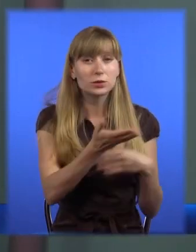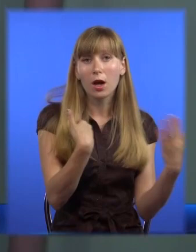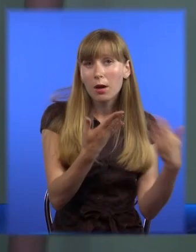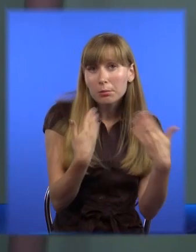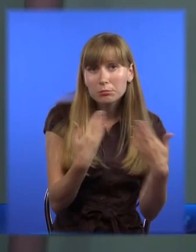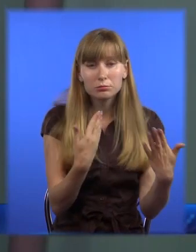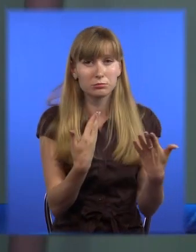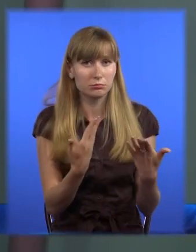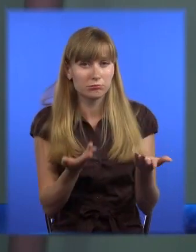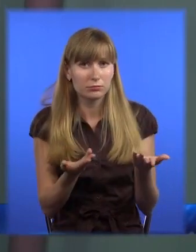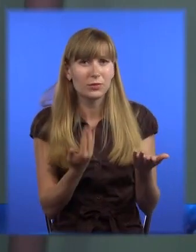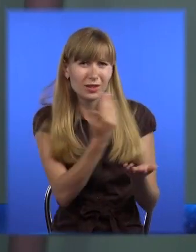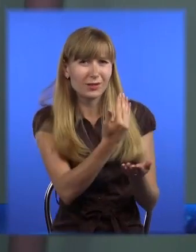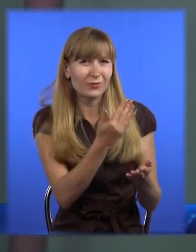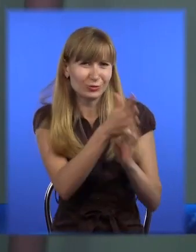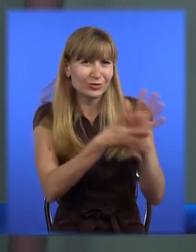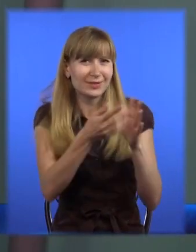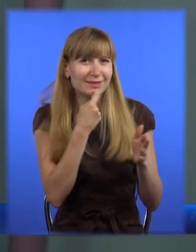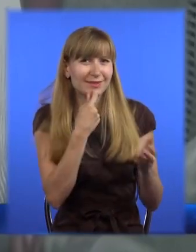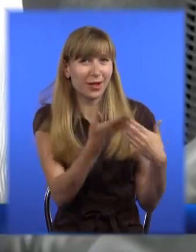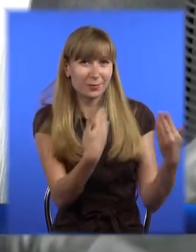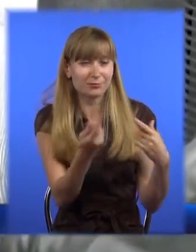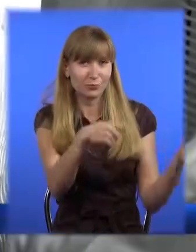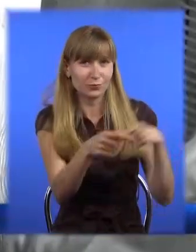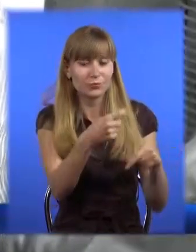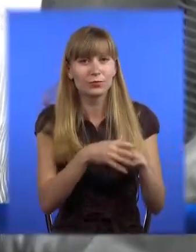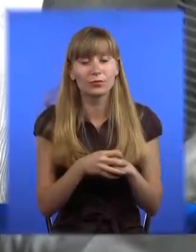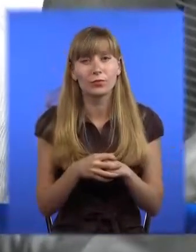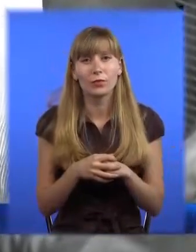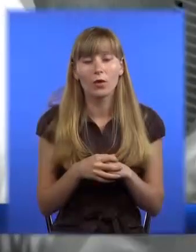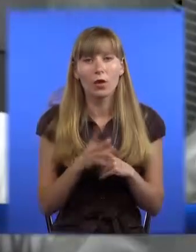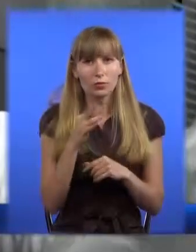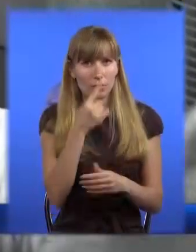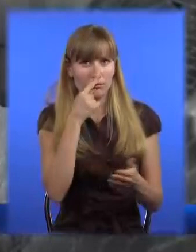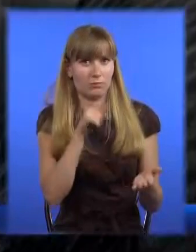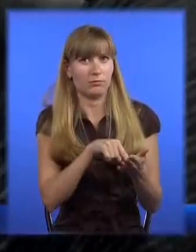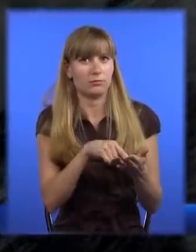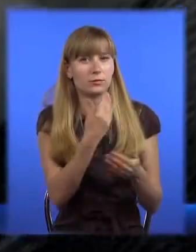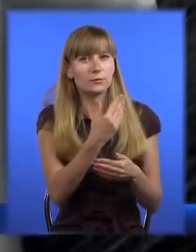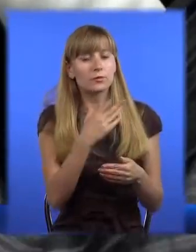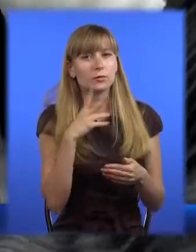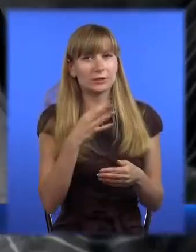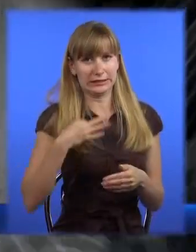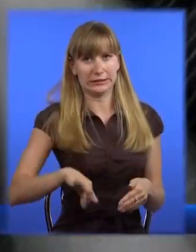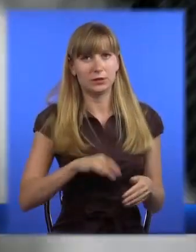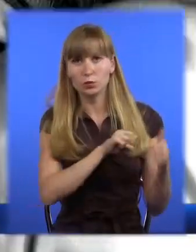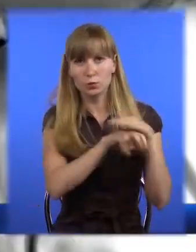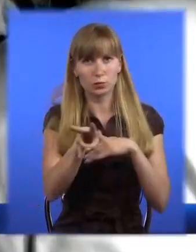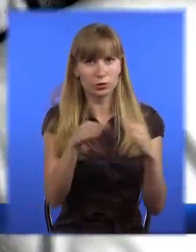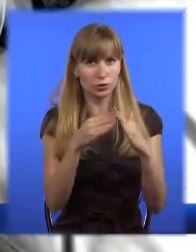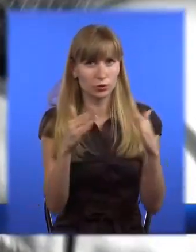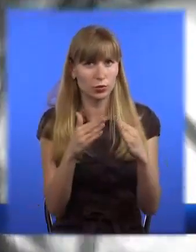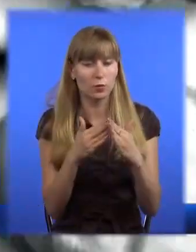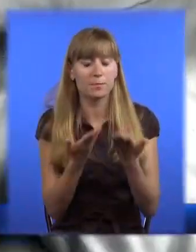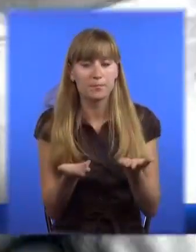і общительні такі, я б не сказала, ну, між собою. Та спокій у сім'ї потребувала лихо. 16-річний Дмитро втік